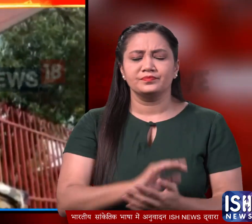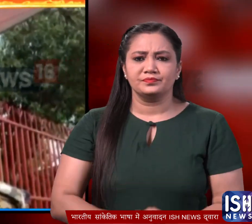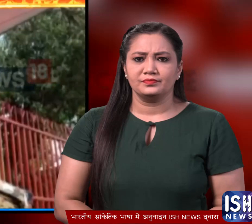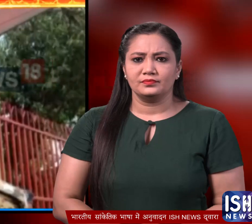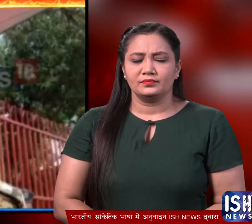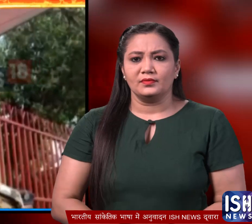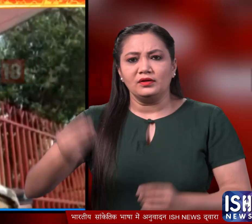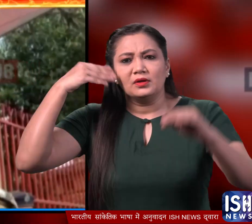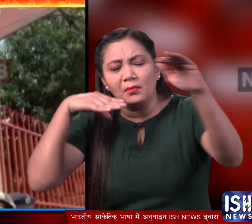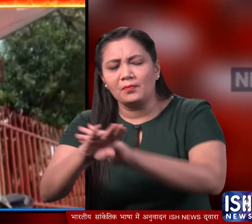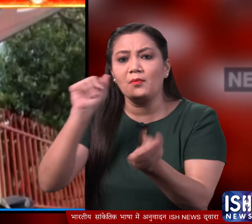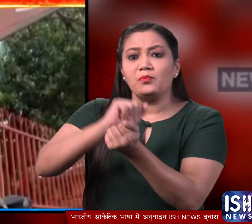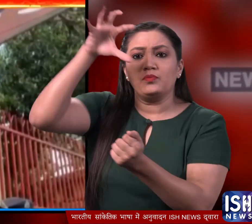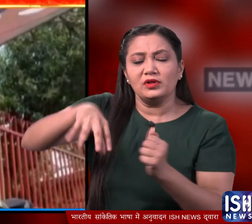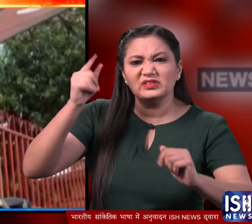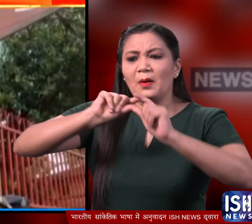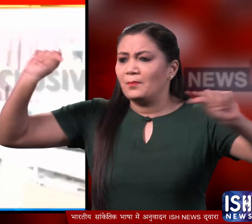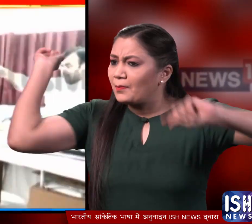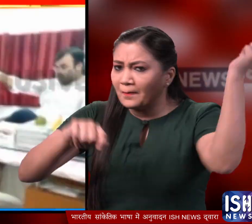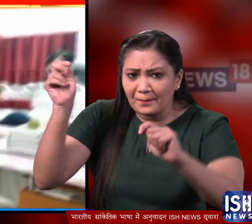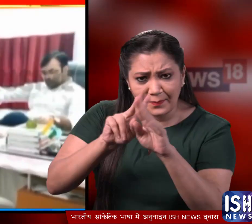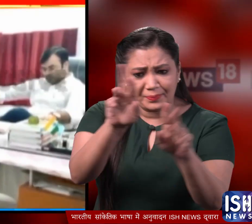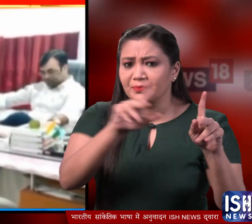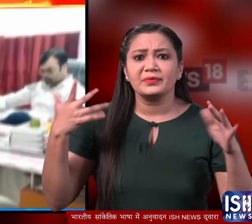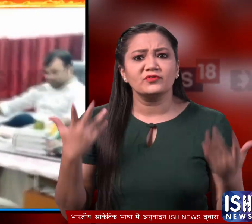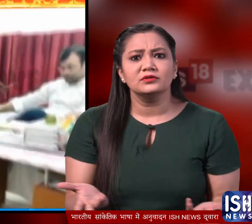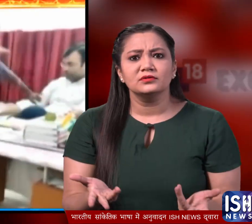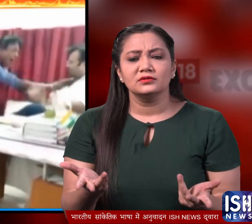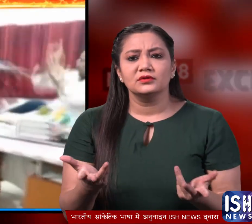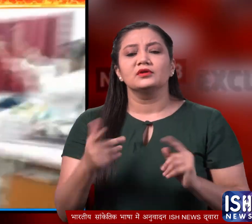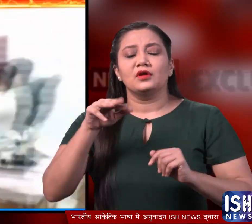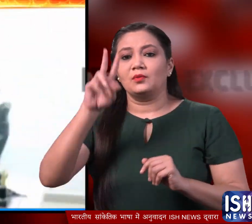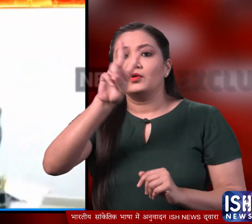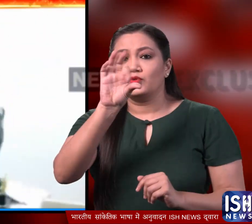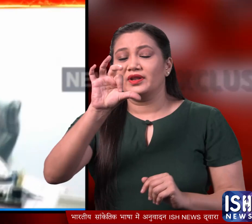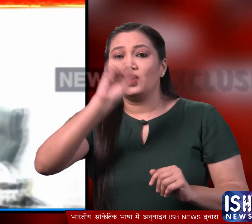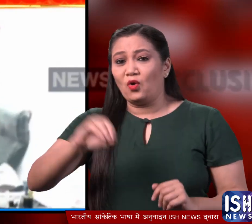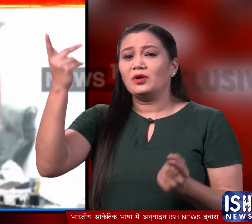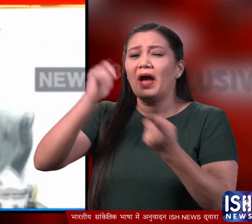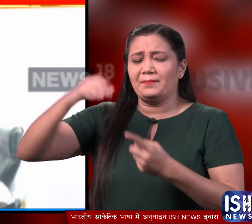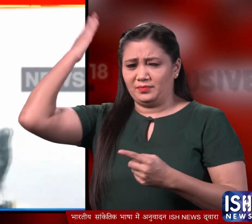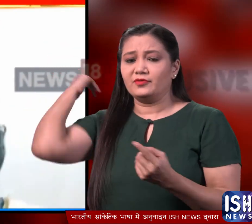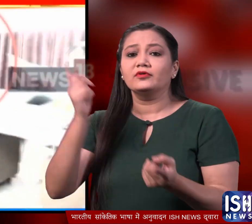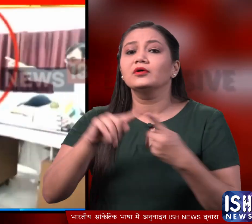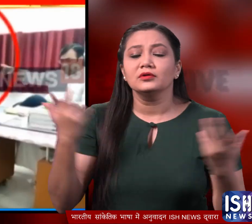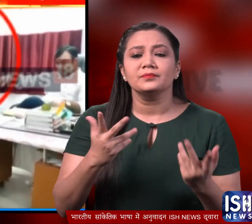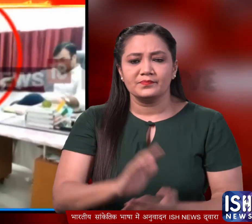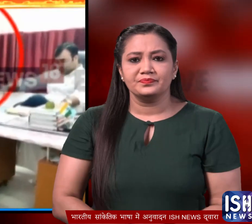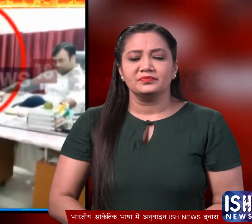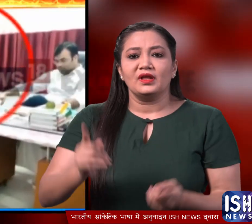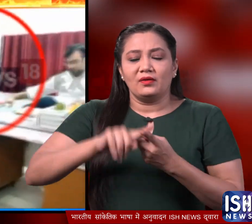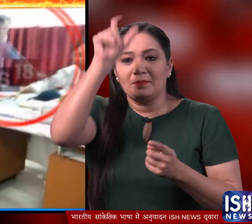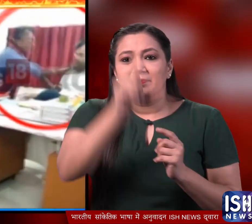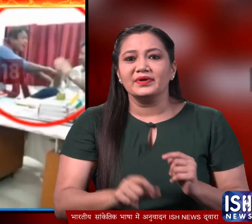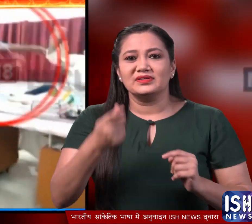پورے بوال کی وجہ 29 اکٹوبر کو ہوئے اس ماملے کو بتایا گیا جس میں